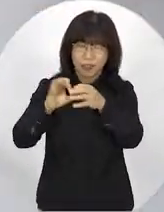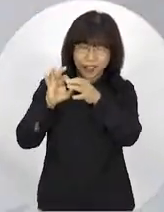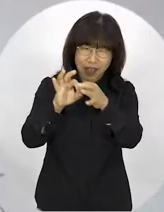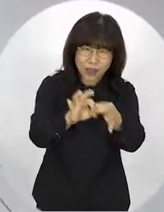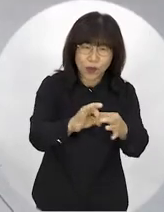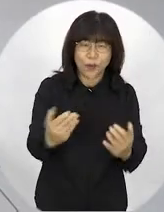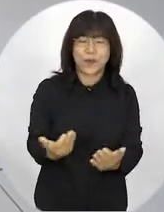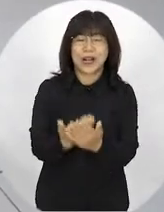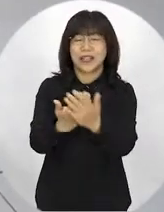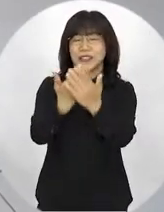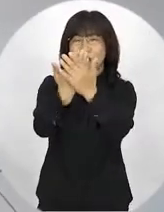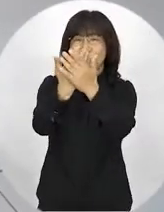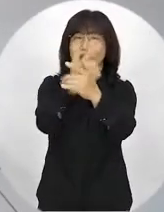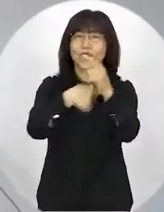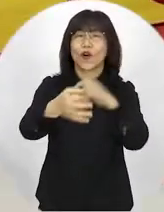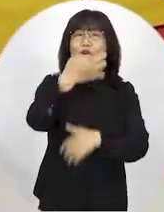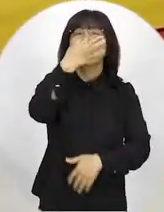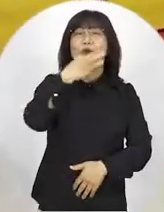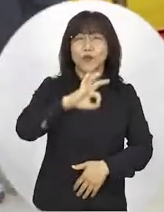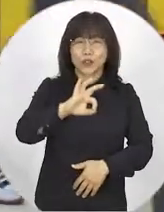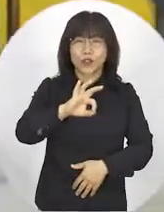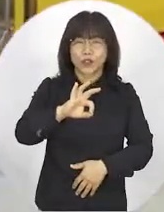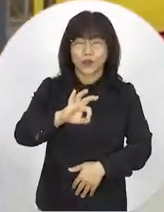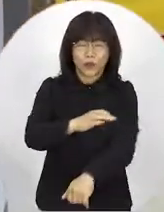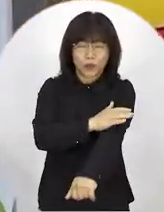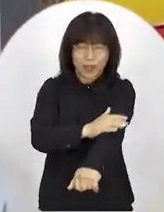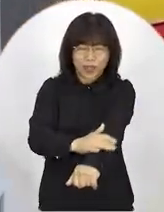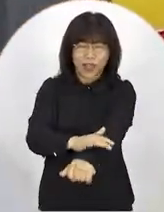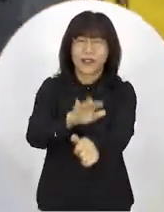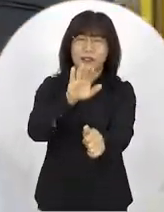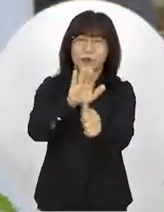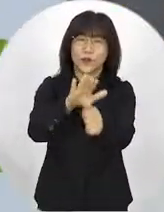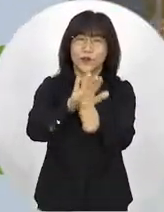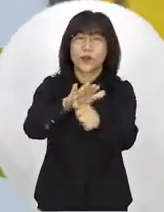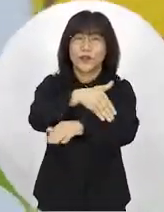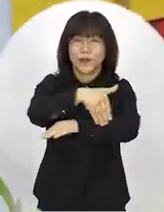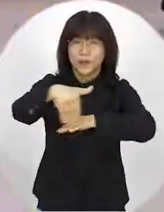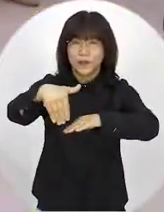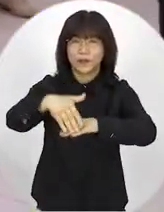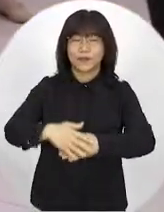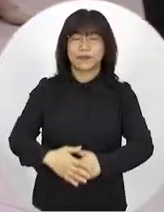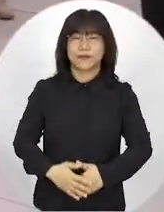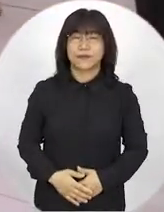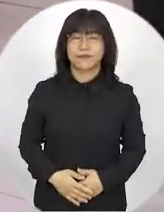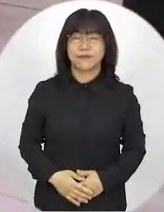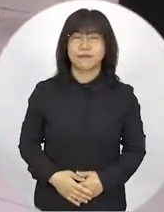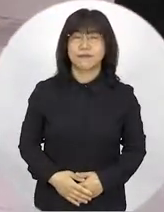업그레이드를 통해 보다 효율적이고 풍성한 정보를 구민들에게 제공할 예정입니다.